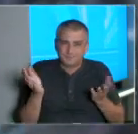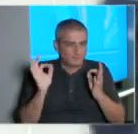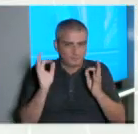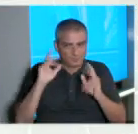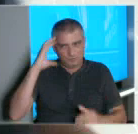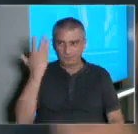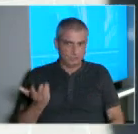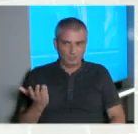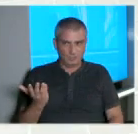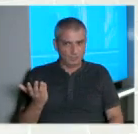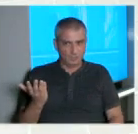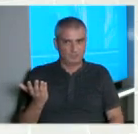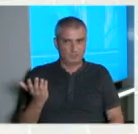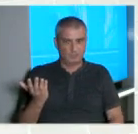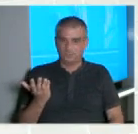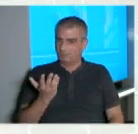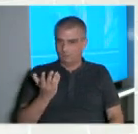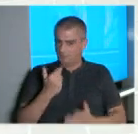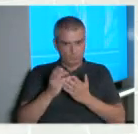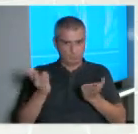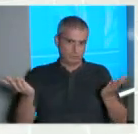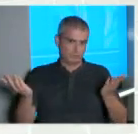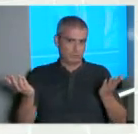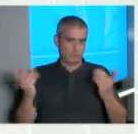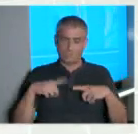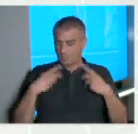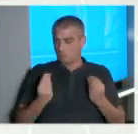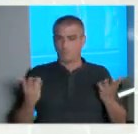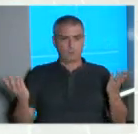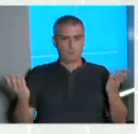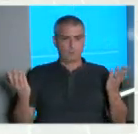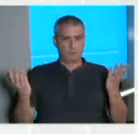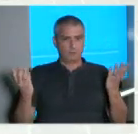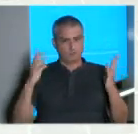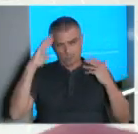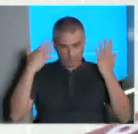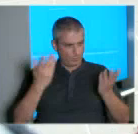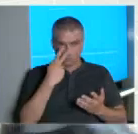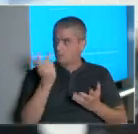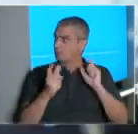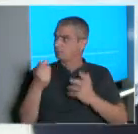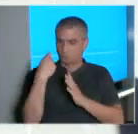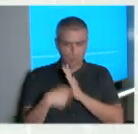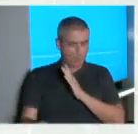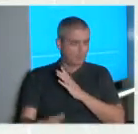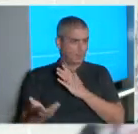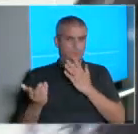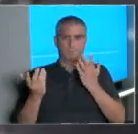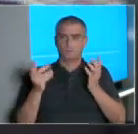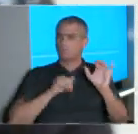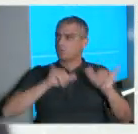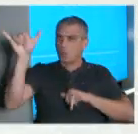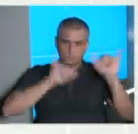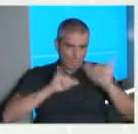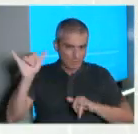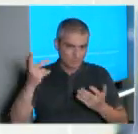אפשר להשתגע מהם. אבל פרט לזה, תשמע, החיים טובים, שלא יבלבלו דמו. תראה, אנשים קונים ונוסעים